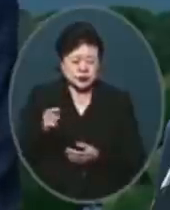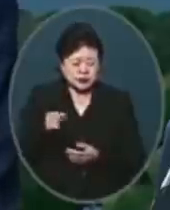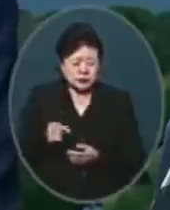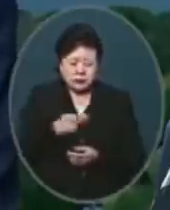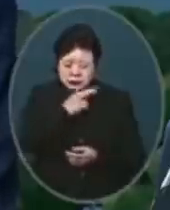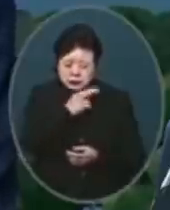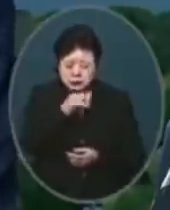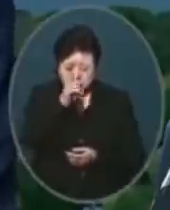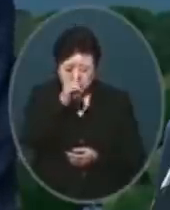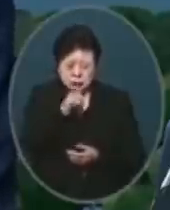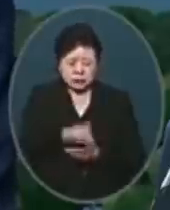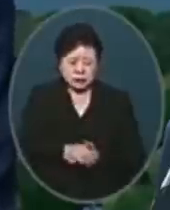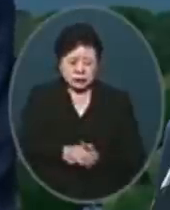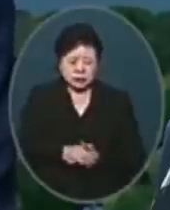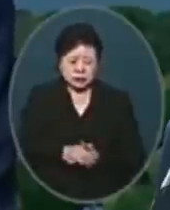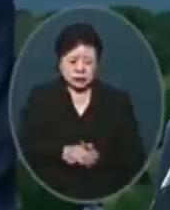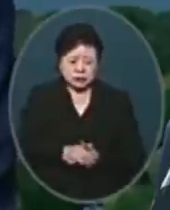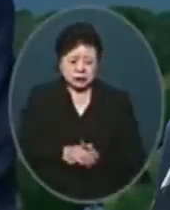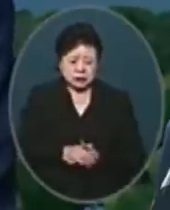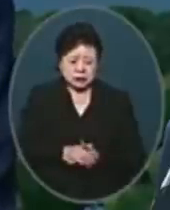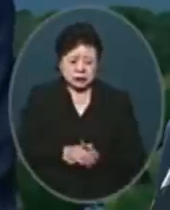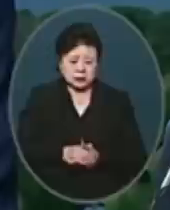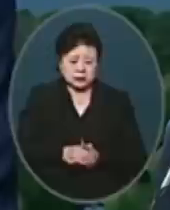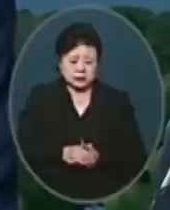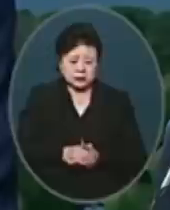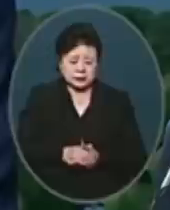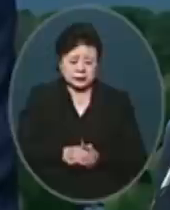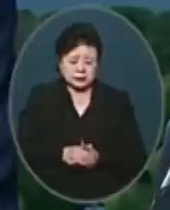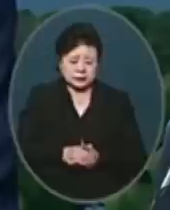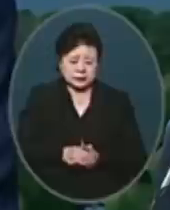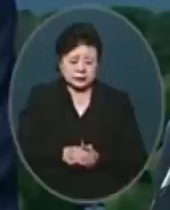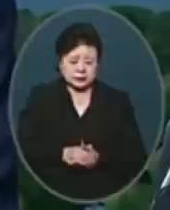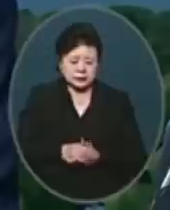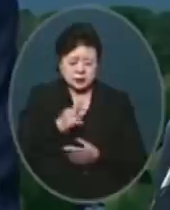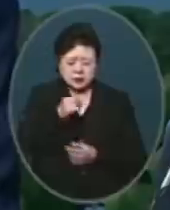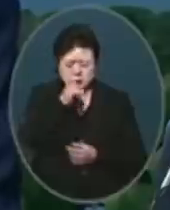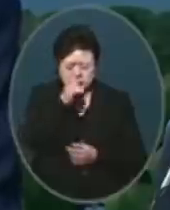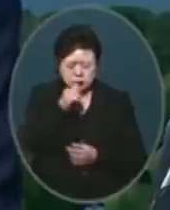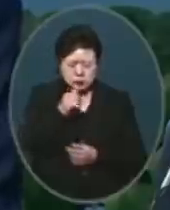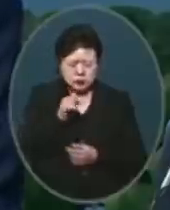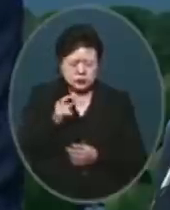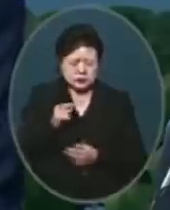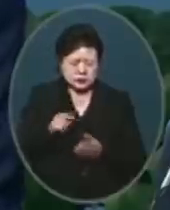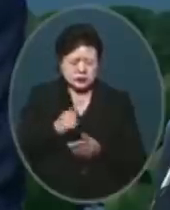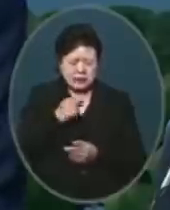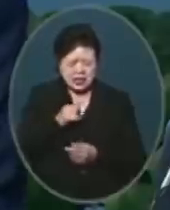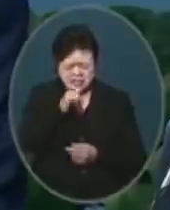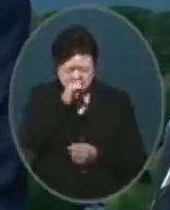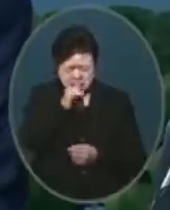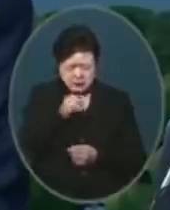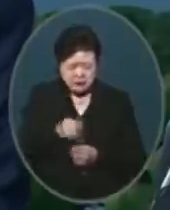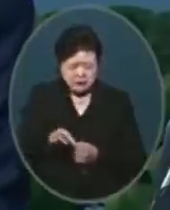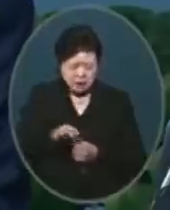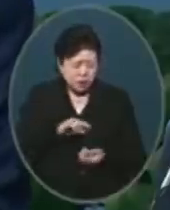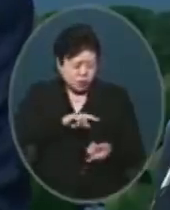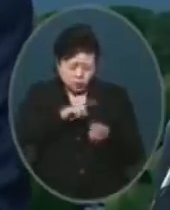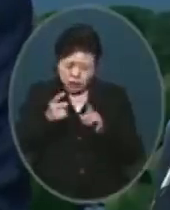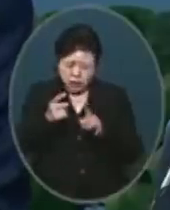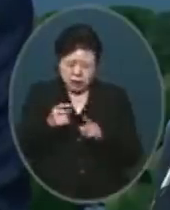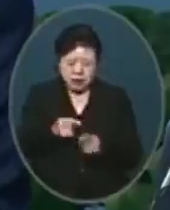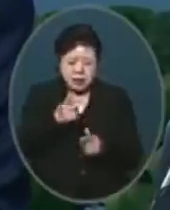99%는 의심이 있는 것이 당연히 의심이 있는 것입니다. 그러나 1% 믿음이